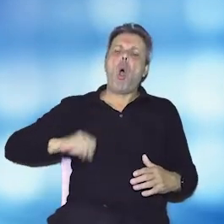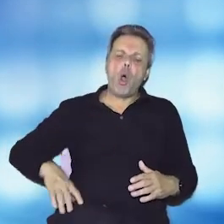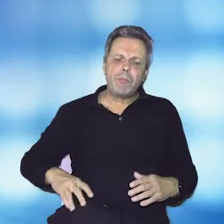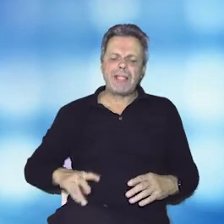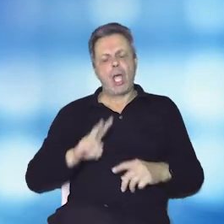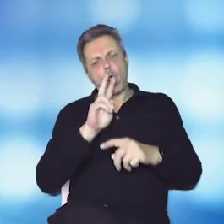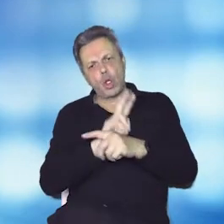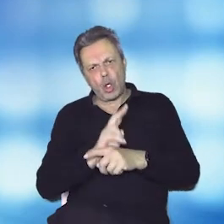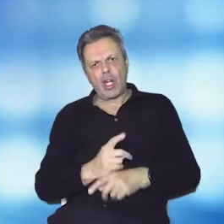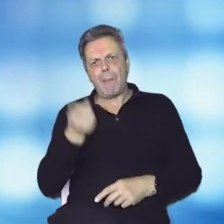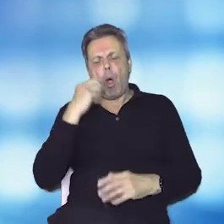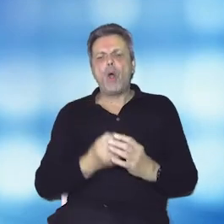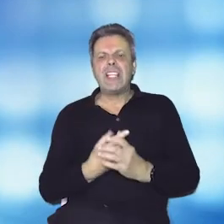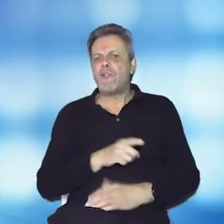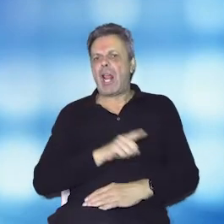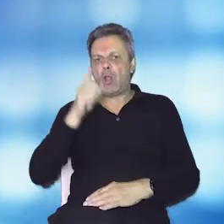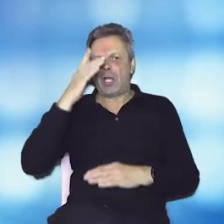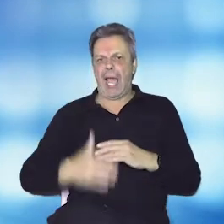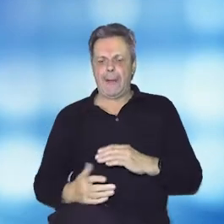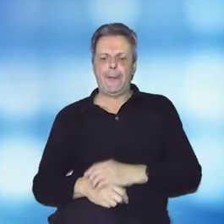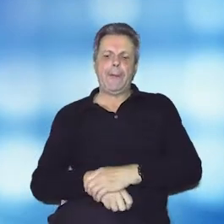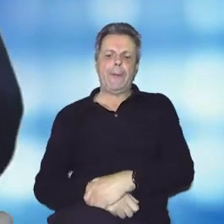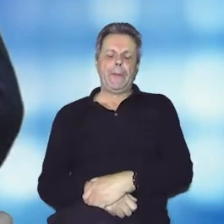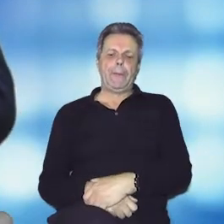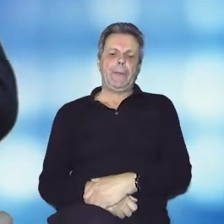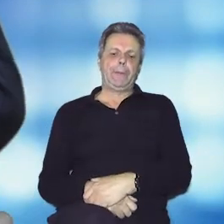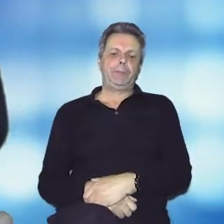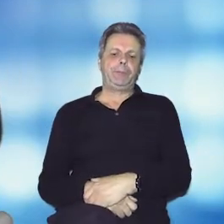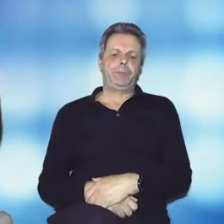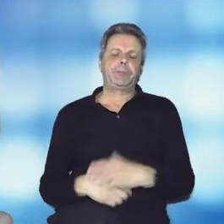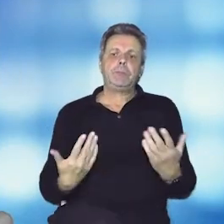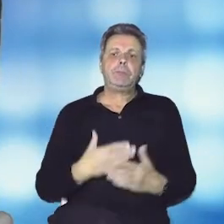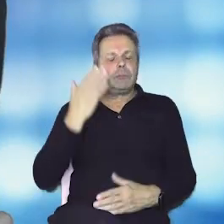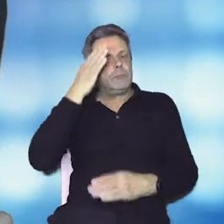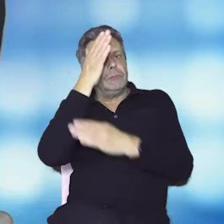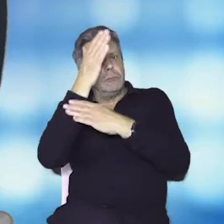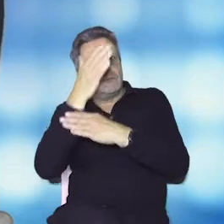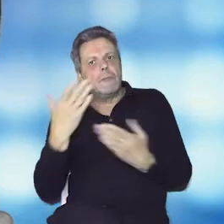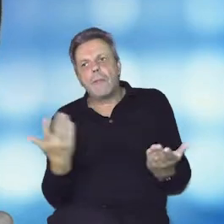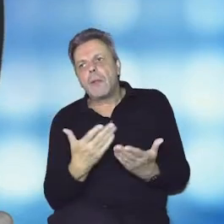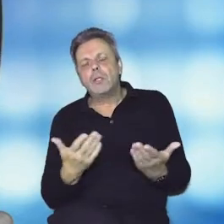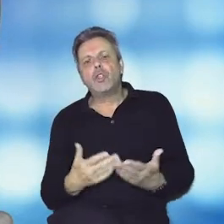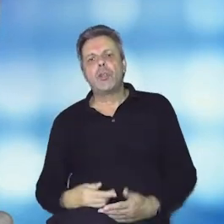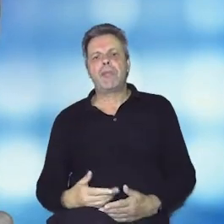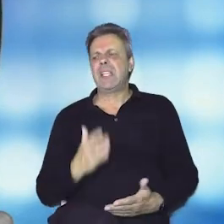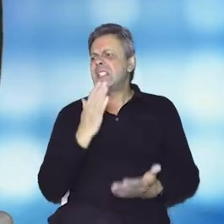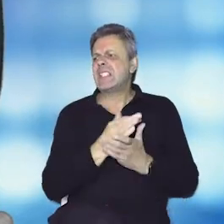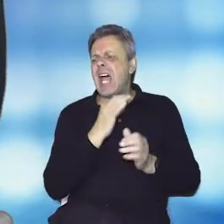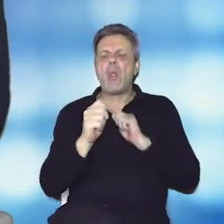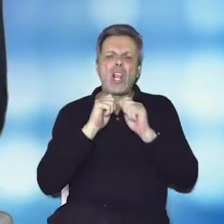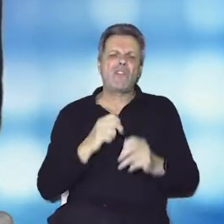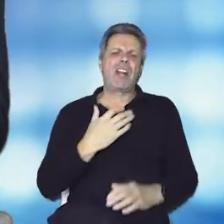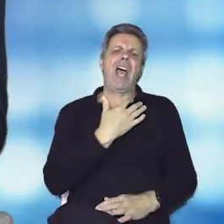potpunosti kontroliramo od samog izvora pa do kraja. I što će biti s time? Tu su stalno neki razgovori,